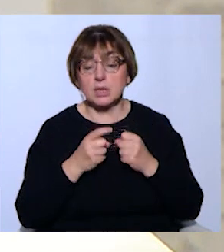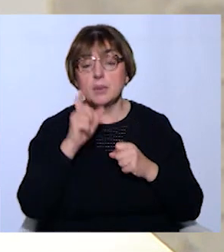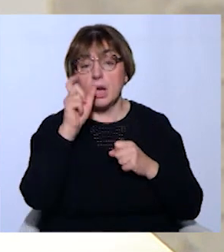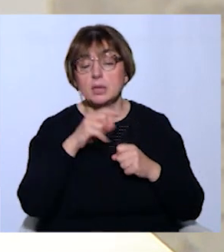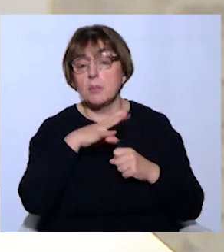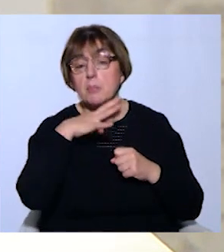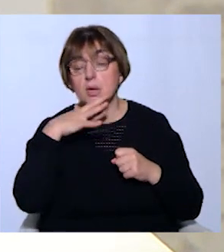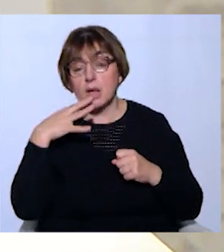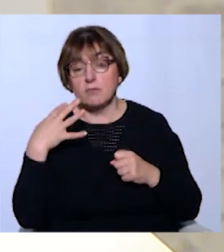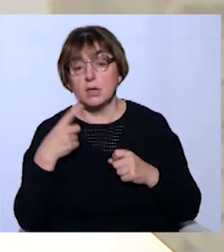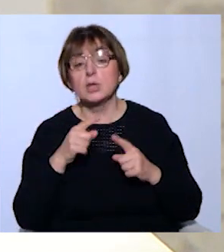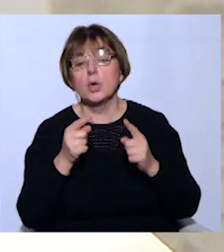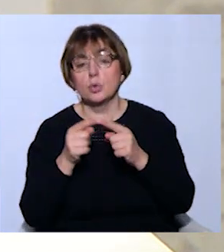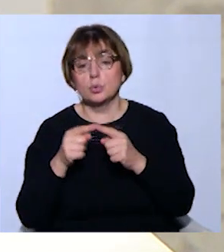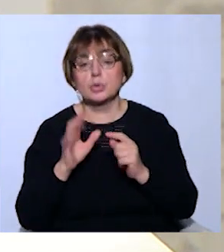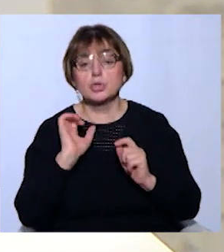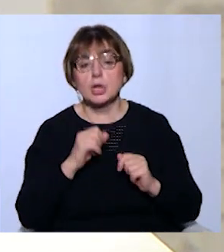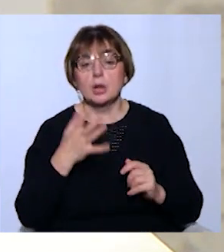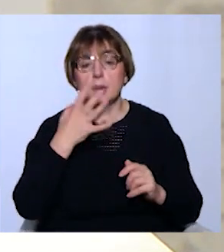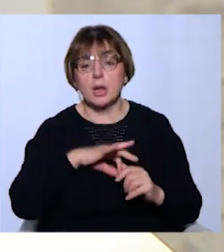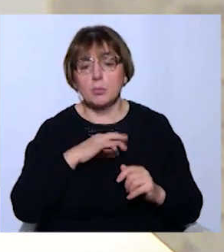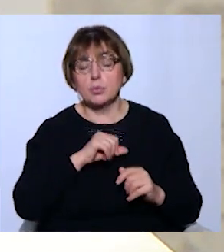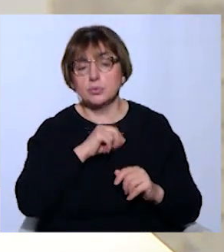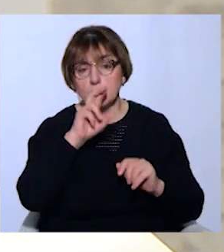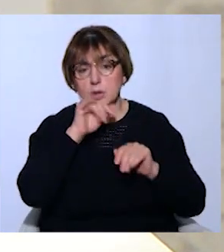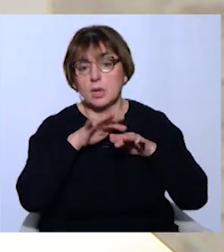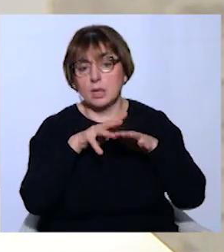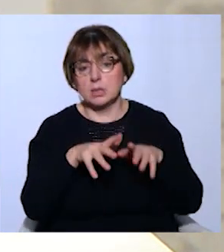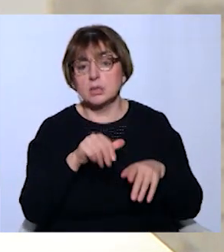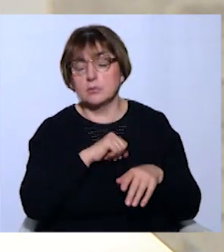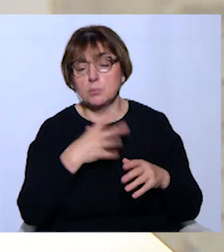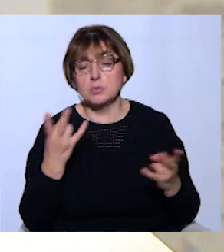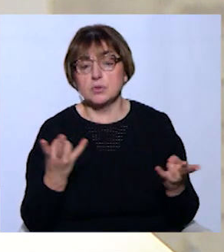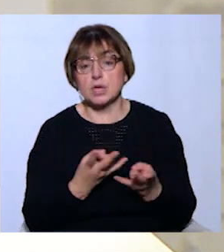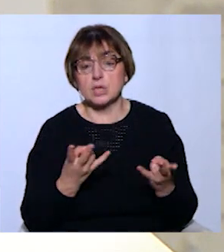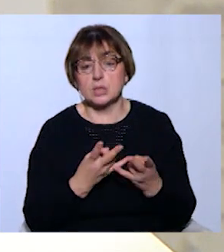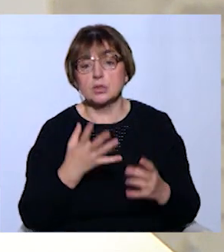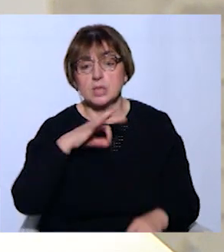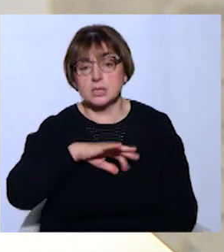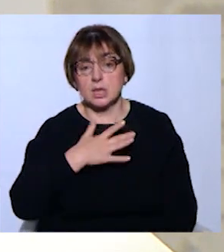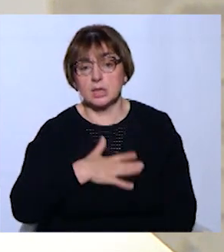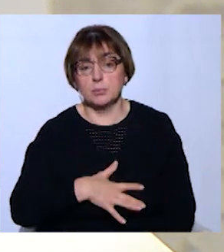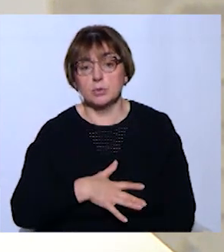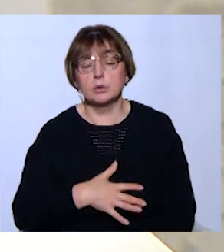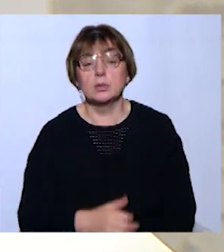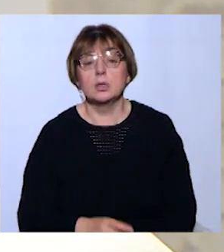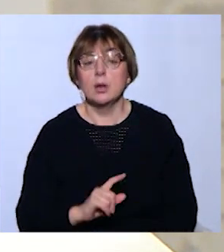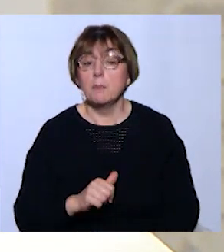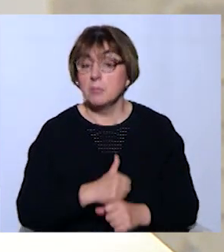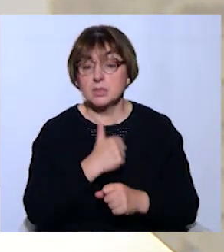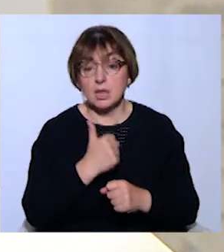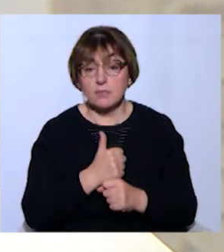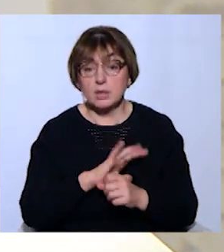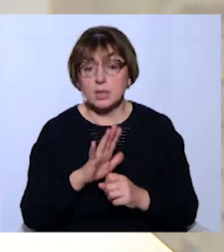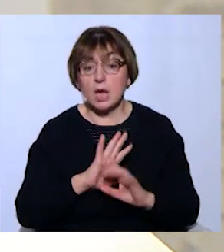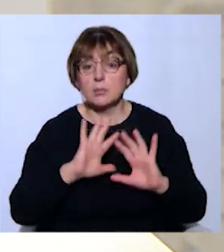ადამიანს მრავალი კუთხით შეუძლია გამოიყენოს რადიაცია მისთვის სასარგებლოდ. მთავარია, რომ